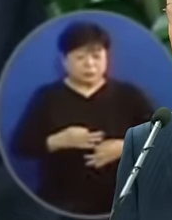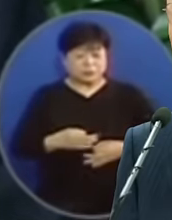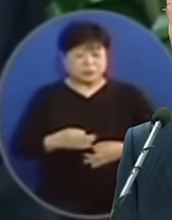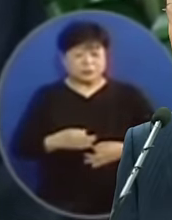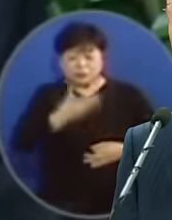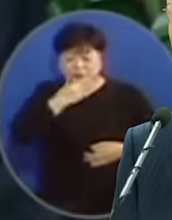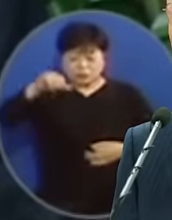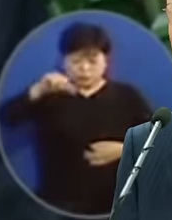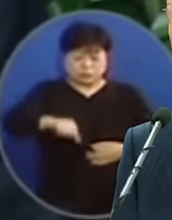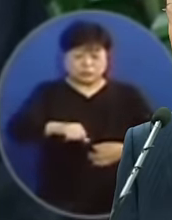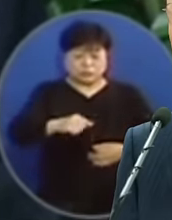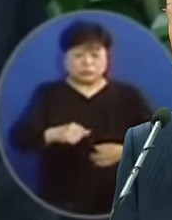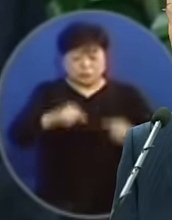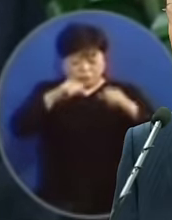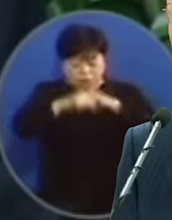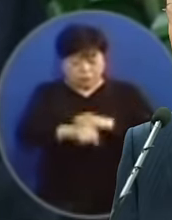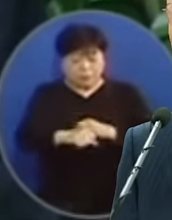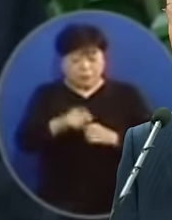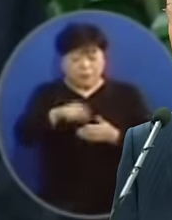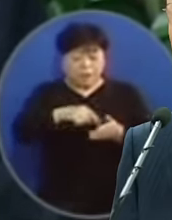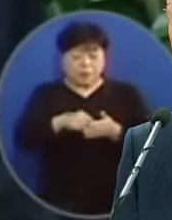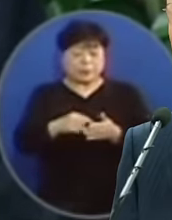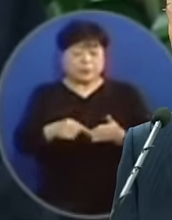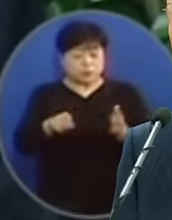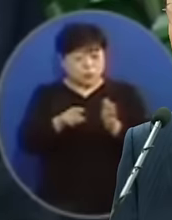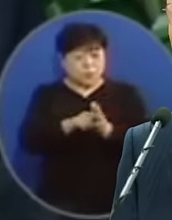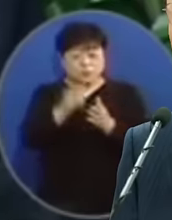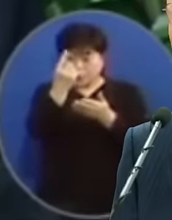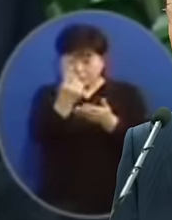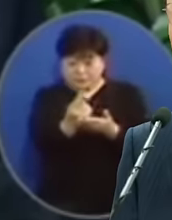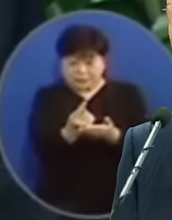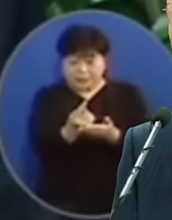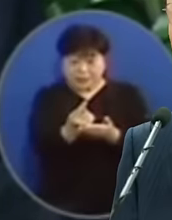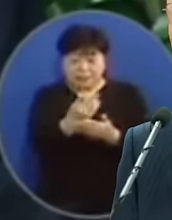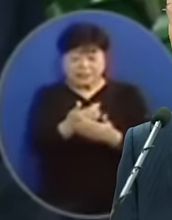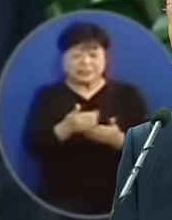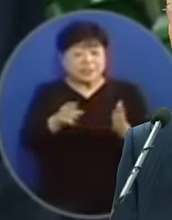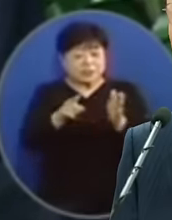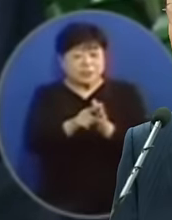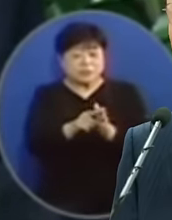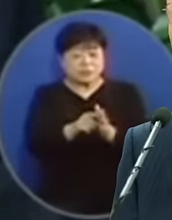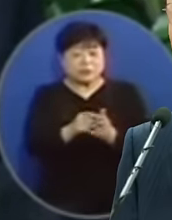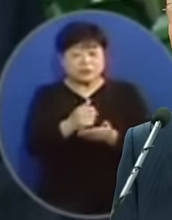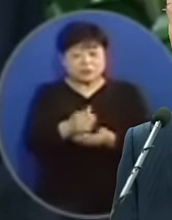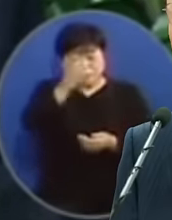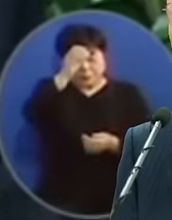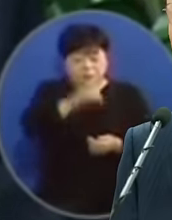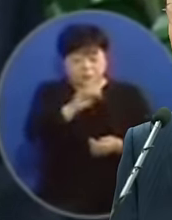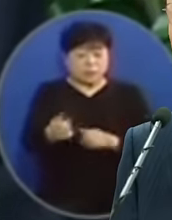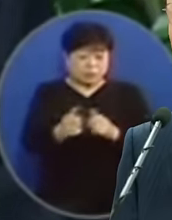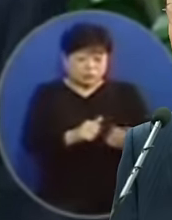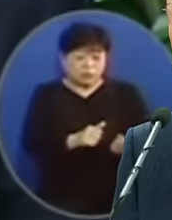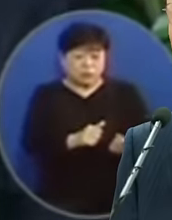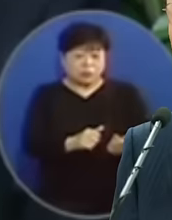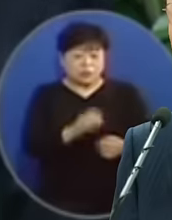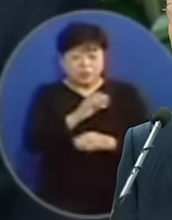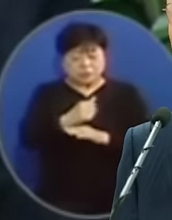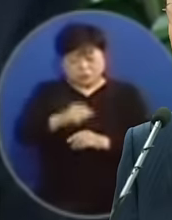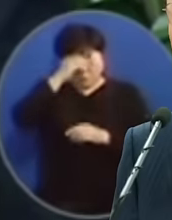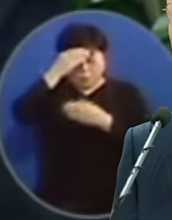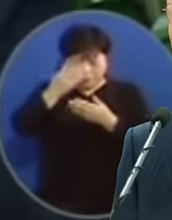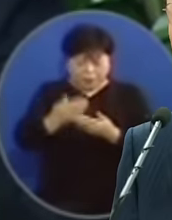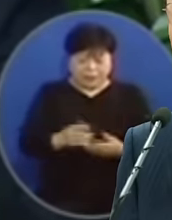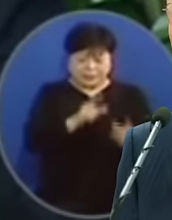저주와 절망을 청산하기 위해서 예수님이 오셨는데 남을 위해서 주님은 십자가에 못 박혀 죽은 것처럼 그리스도를 닮는